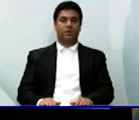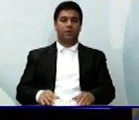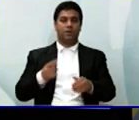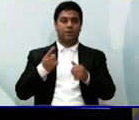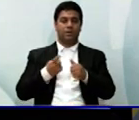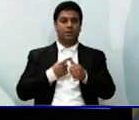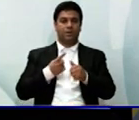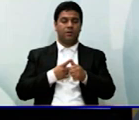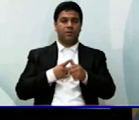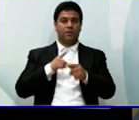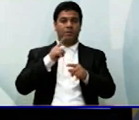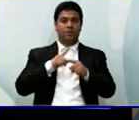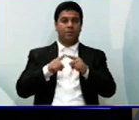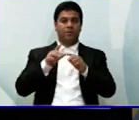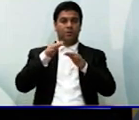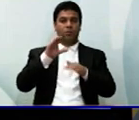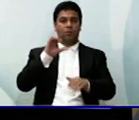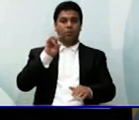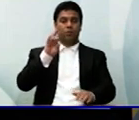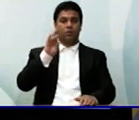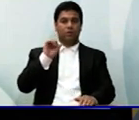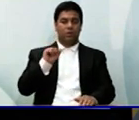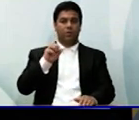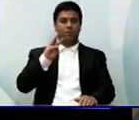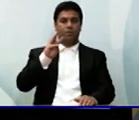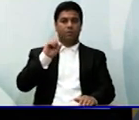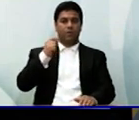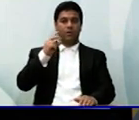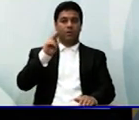Название быстроходного судна, Магдалина.